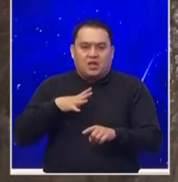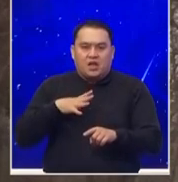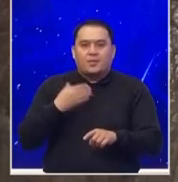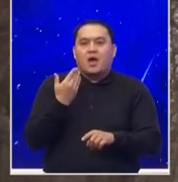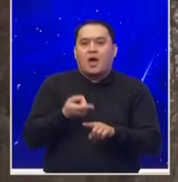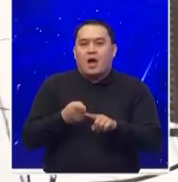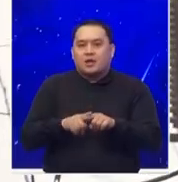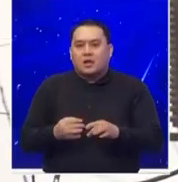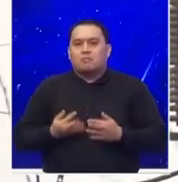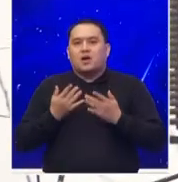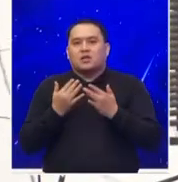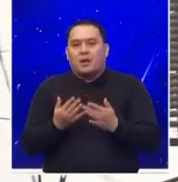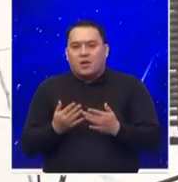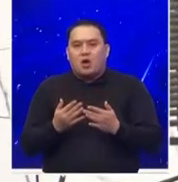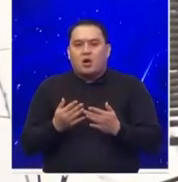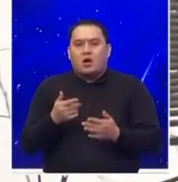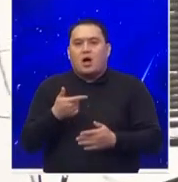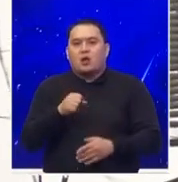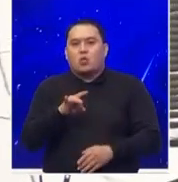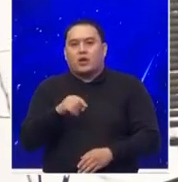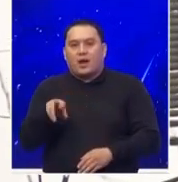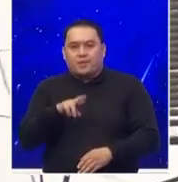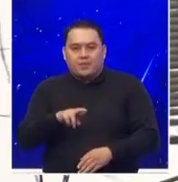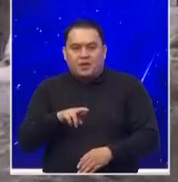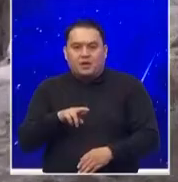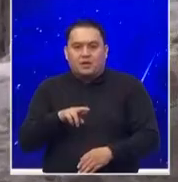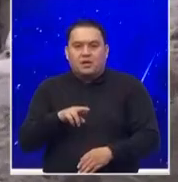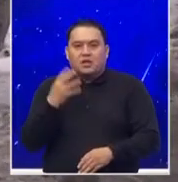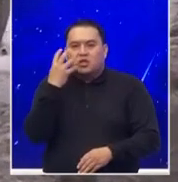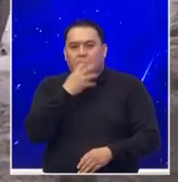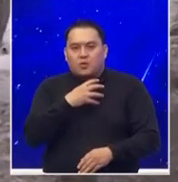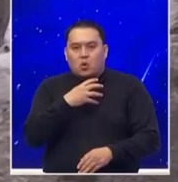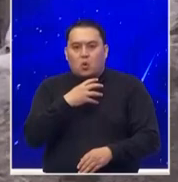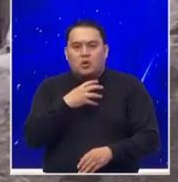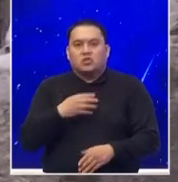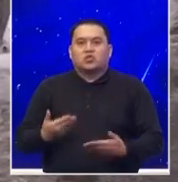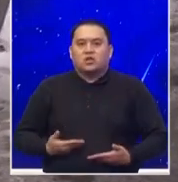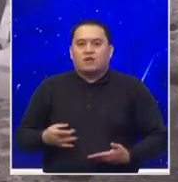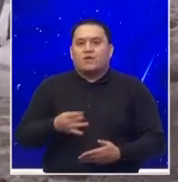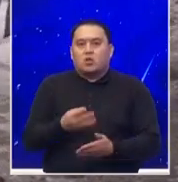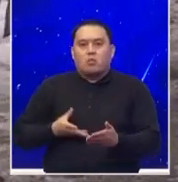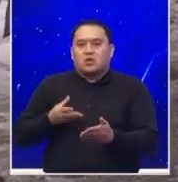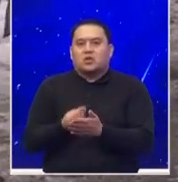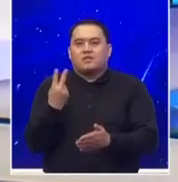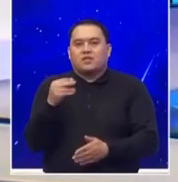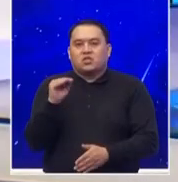34,13 тенге. Также за потребление 1 гигакалории теплоэнергии жители региона платят